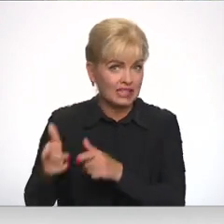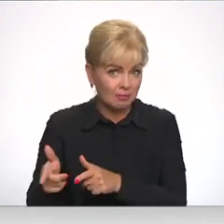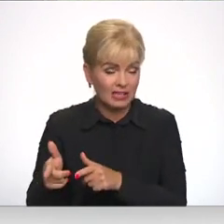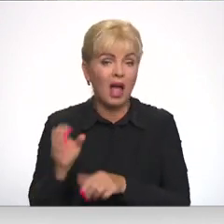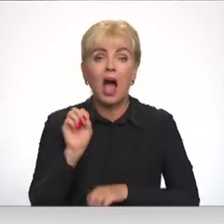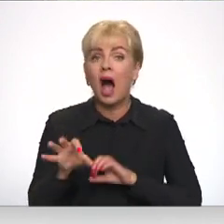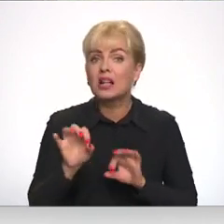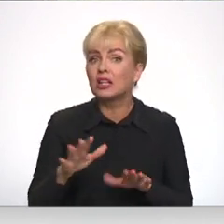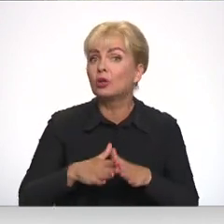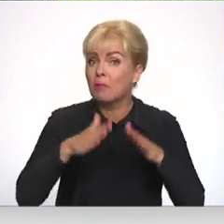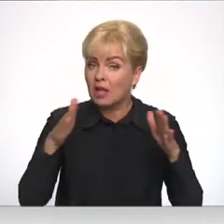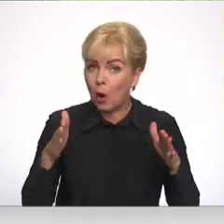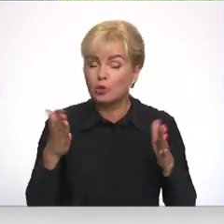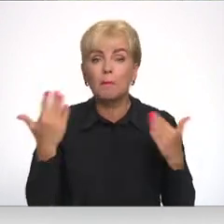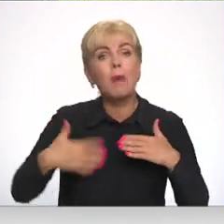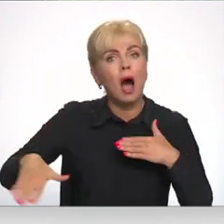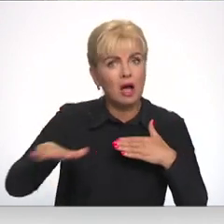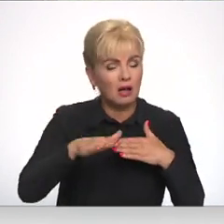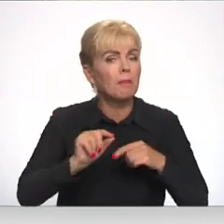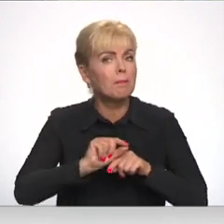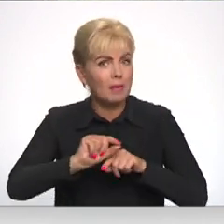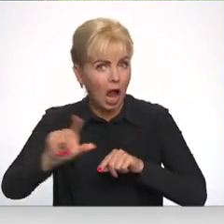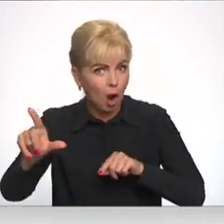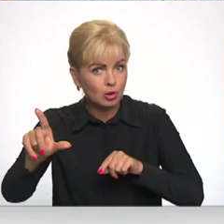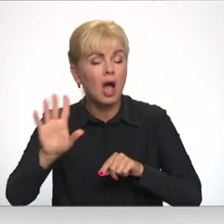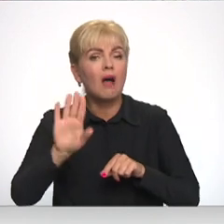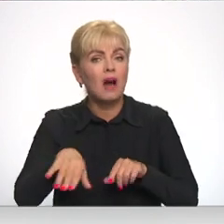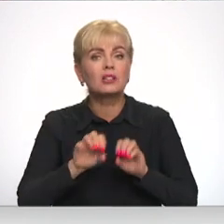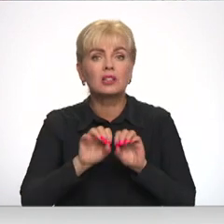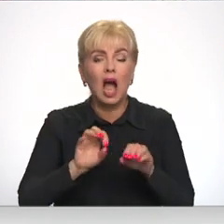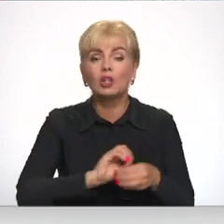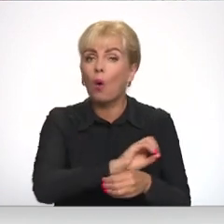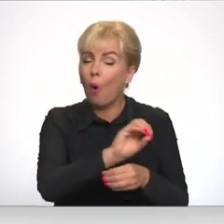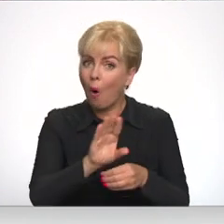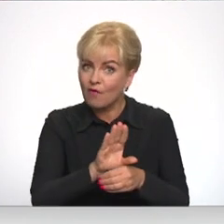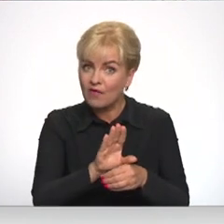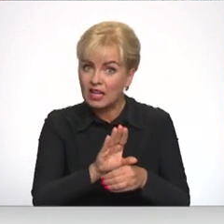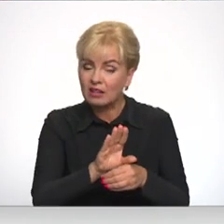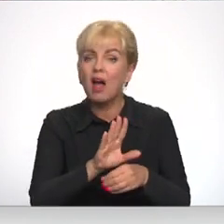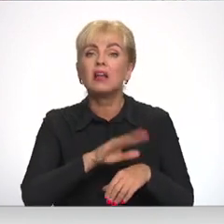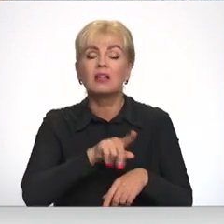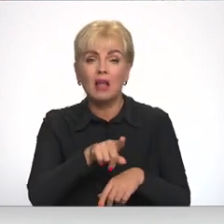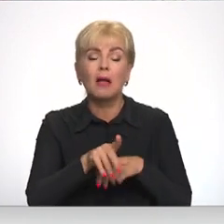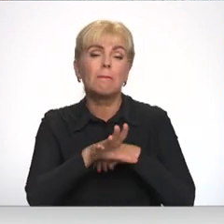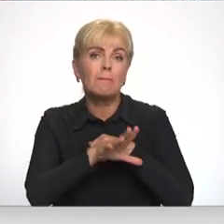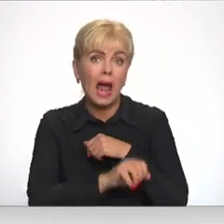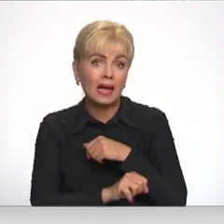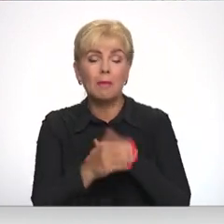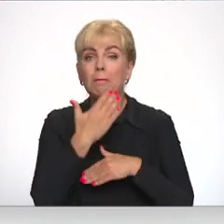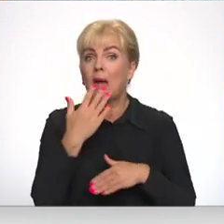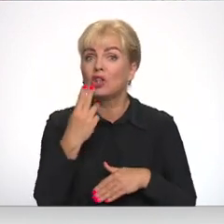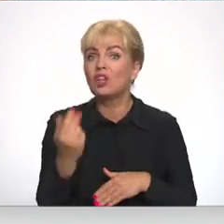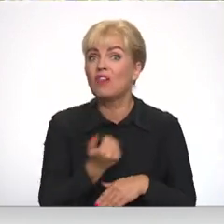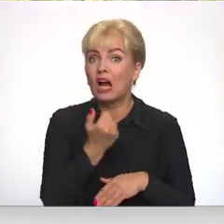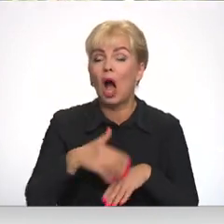Atkritumu daudzums Rīgas parkos ir pieaudzis. Pieaugumu var skaidrot ar COVID-19 pandēmijas beigām, jo pēdējos divus